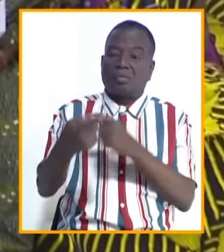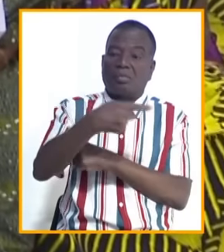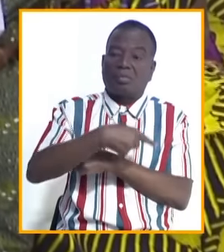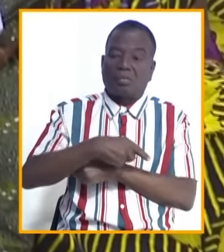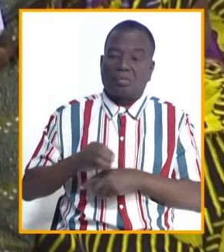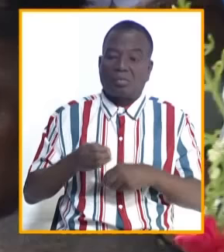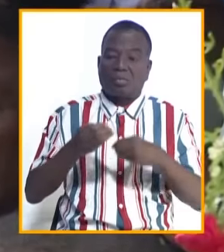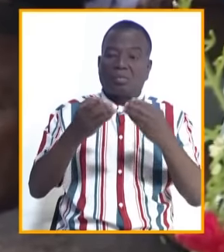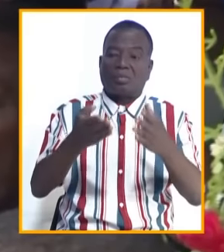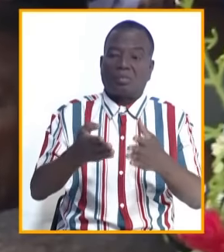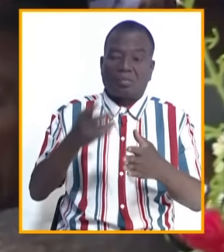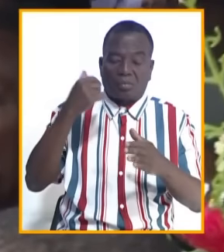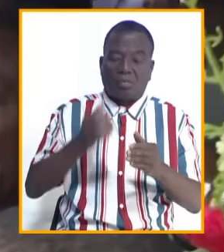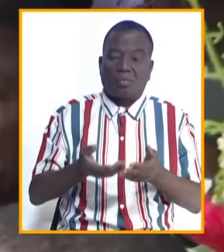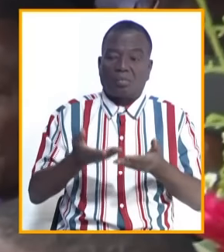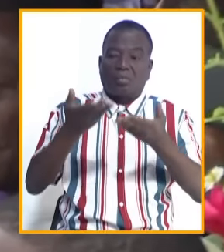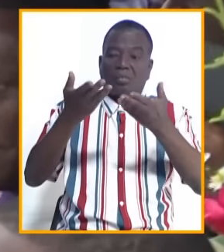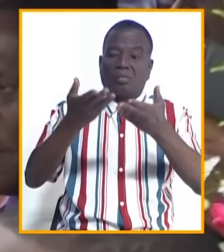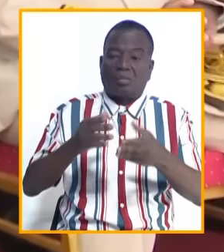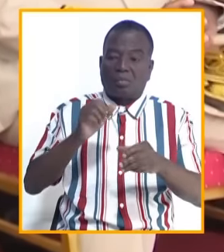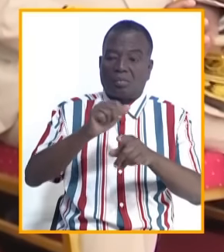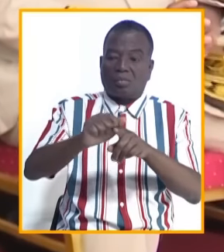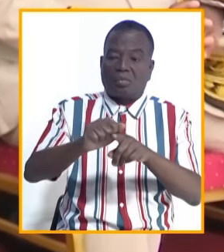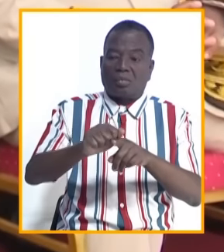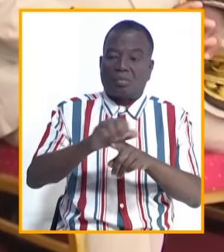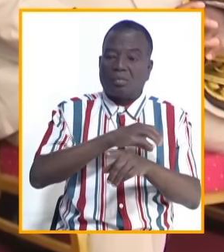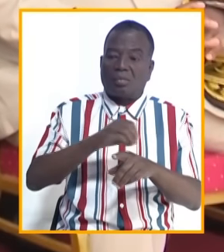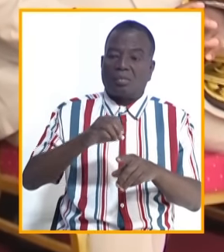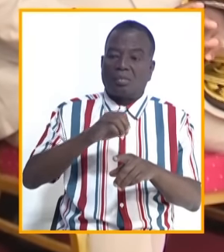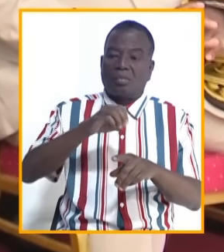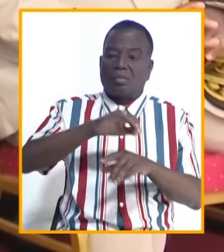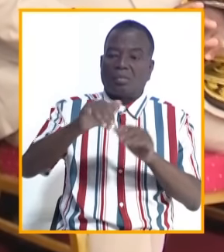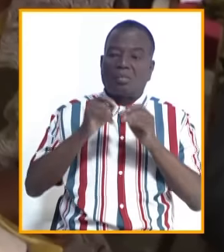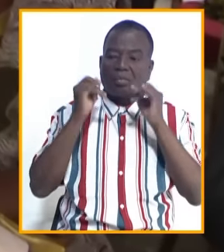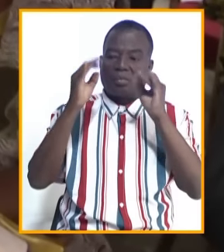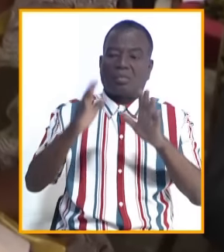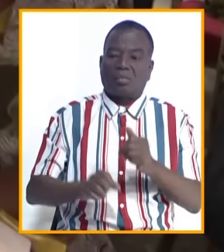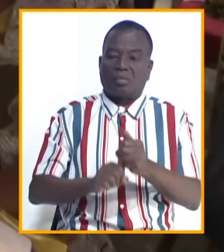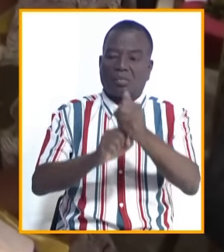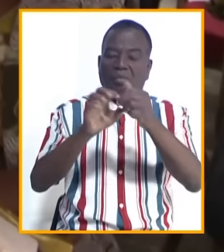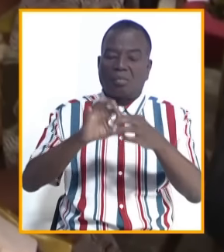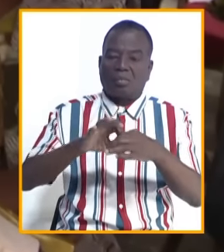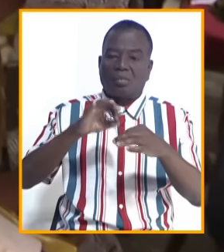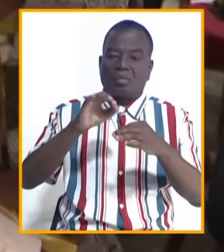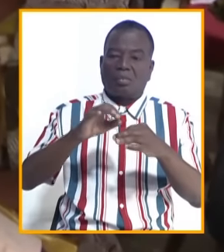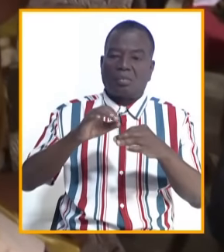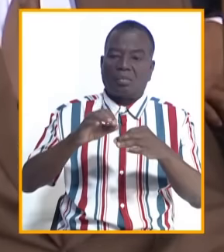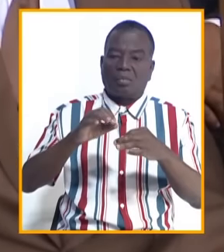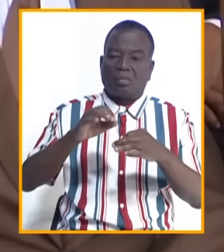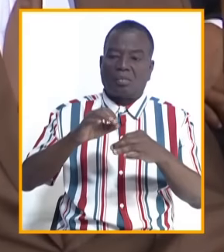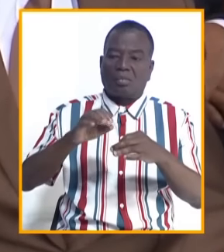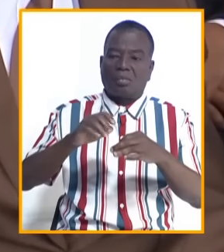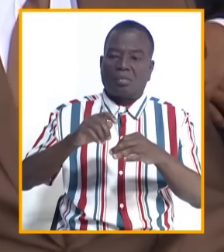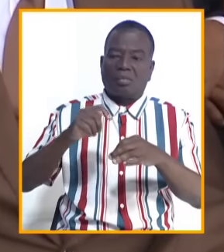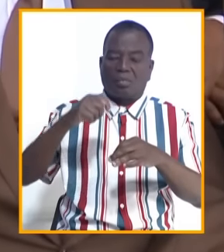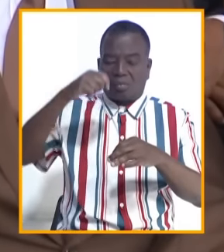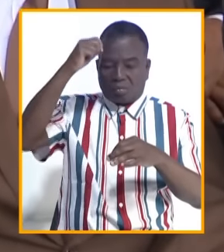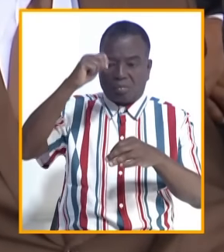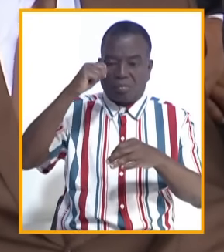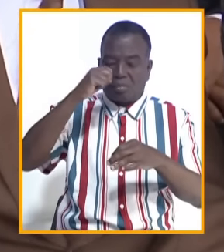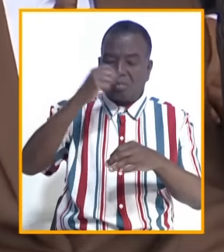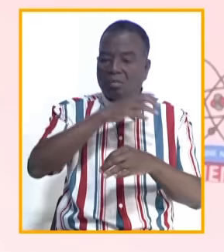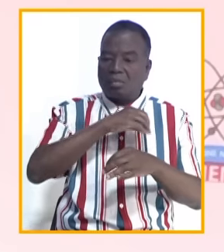la spécialité médicale et ses applications. Les praticiens ivoiriens ont le soutien de ceux de la Tunisie, du Togo, du Bénin et